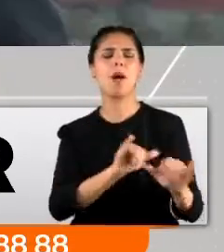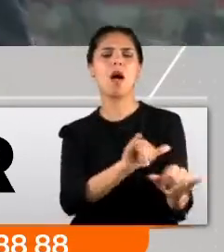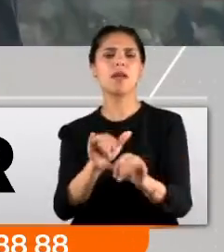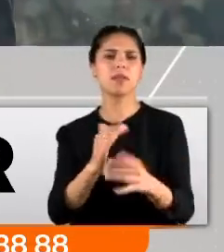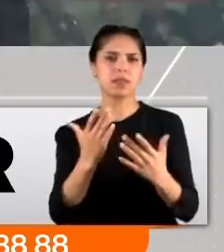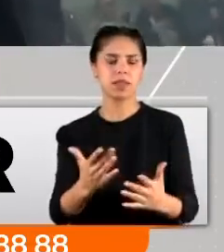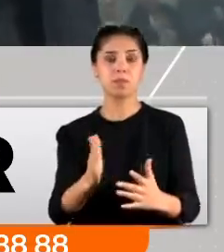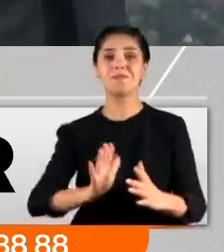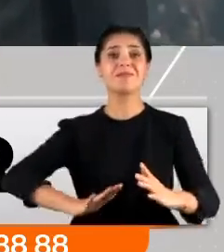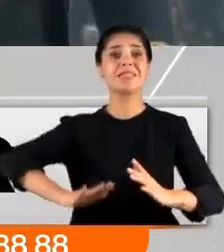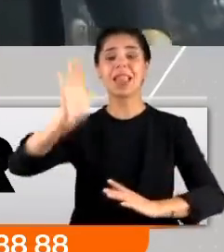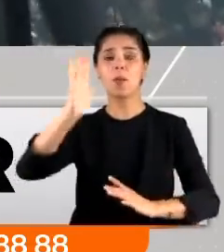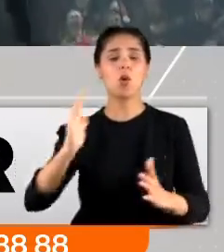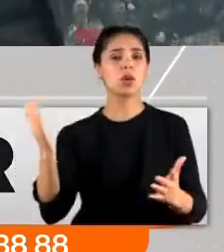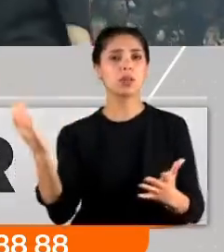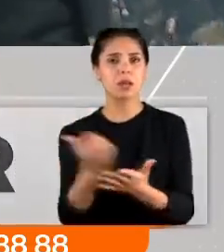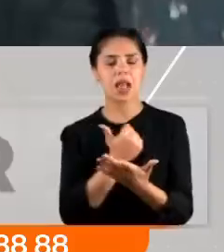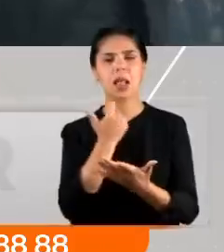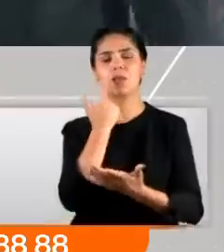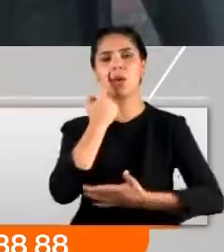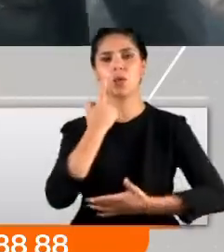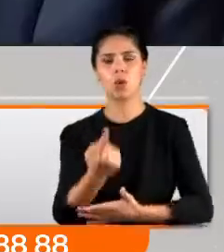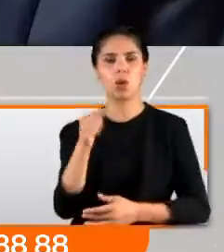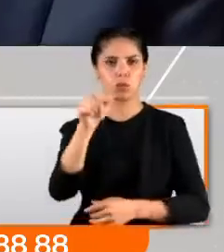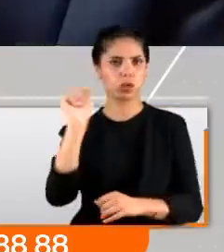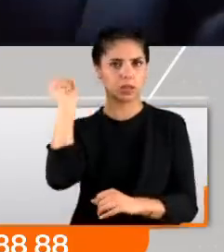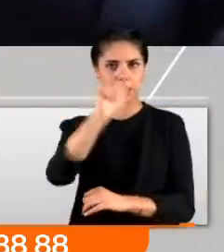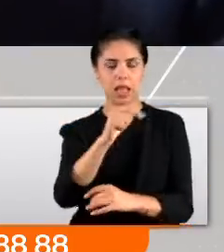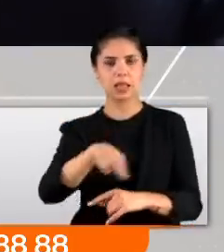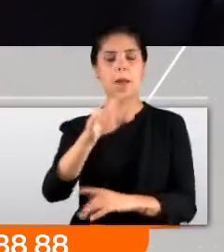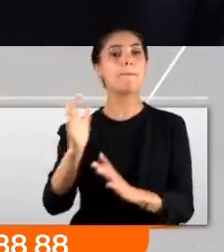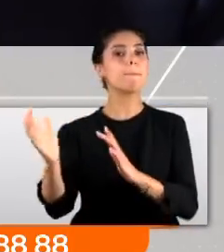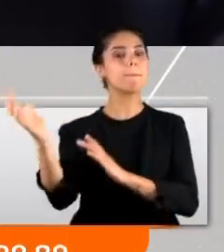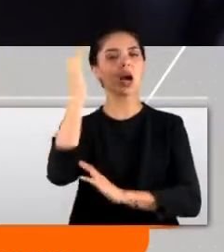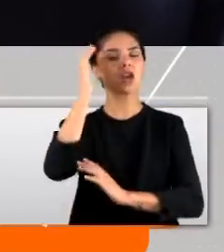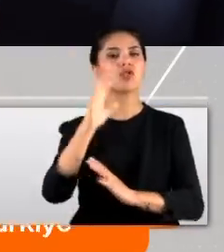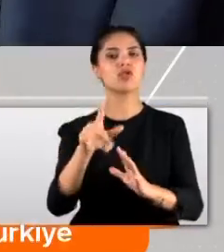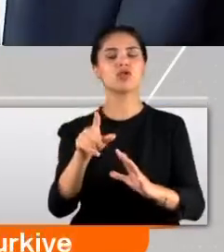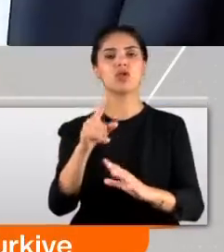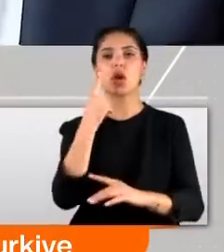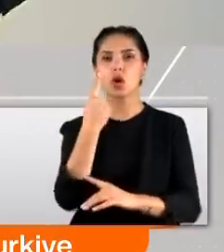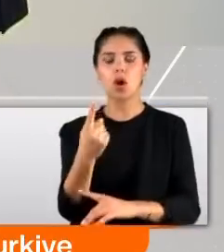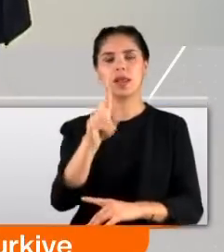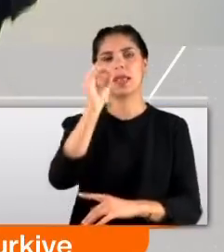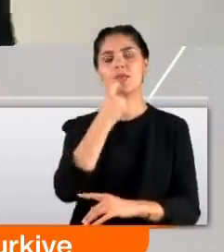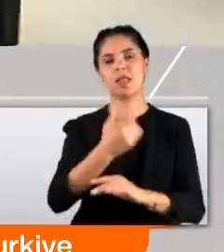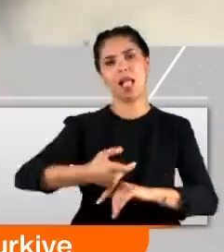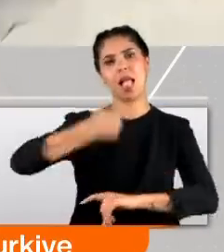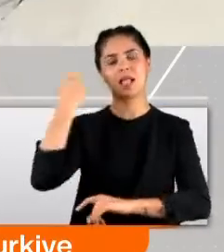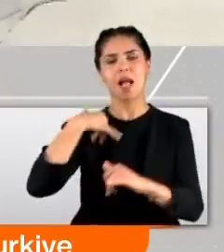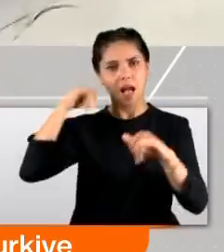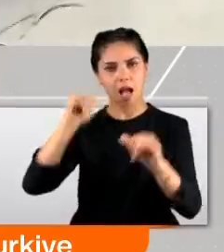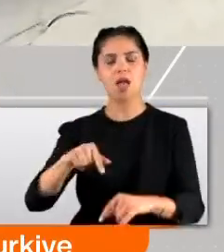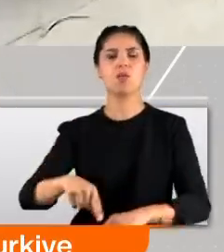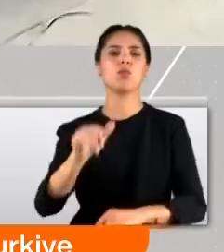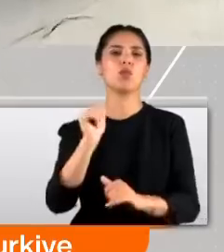değişmiyor. Demokrasimizin kazanımlarına yönelik bu saldırıların başrolünü son 70 yıldır olduğu gibi bugün